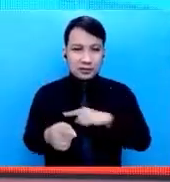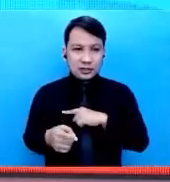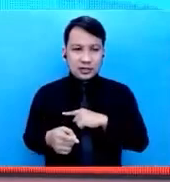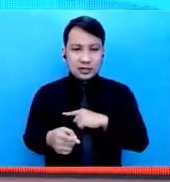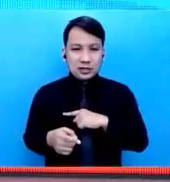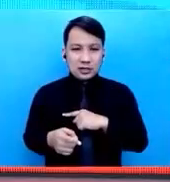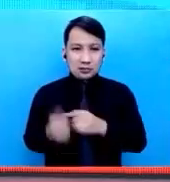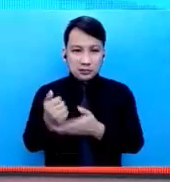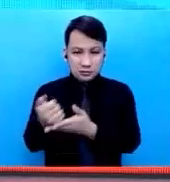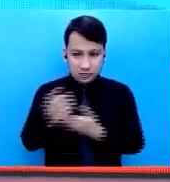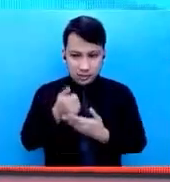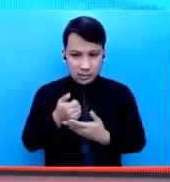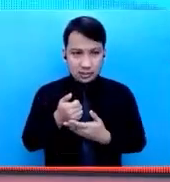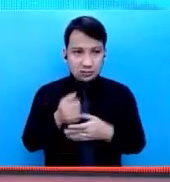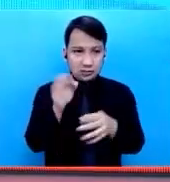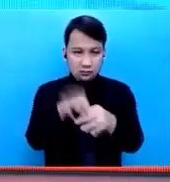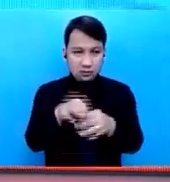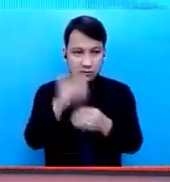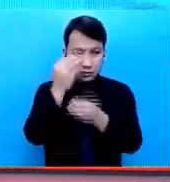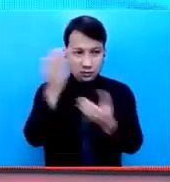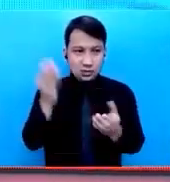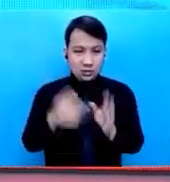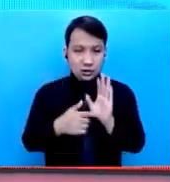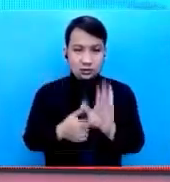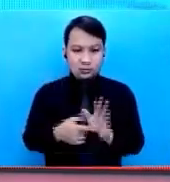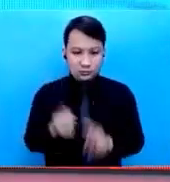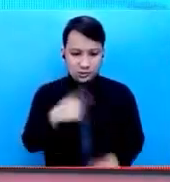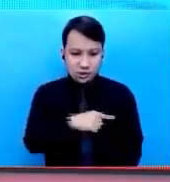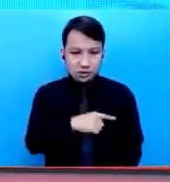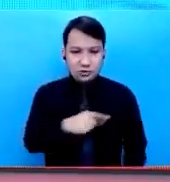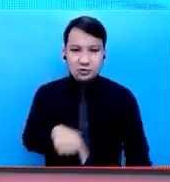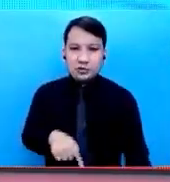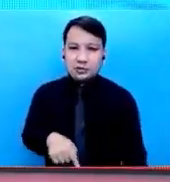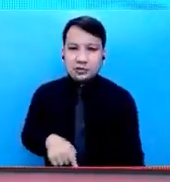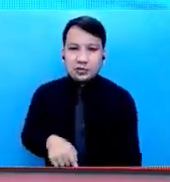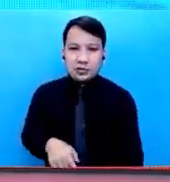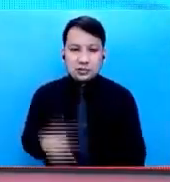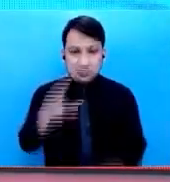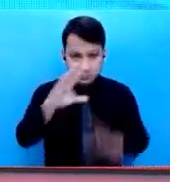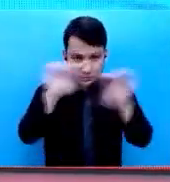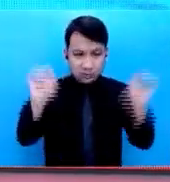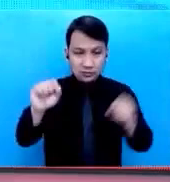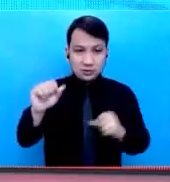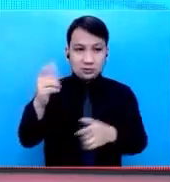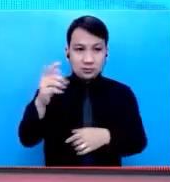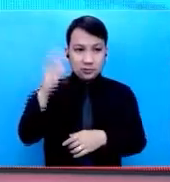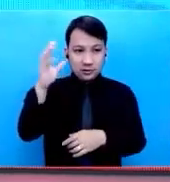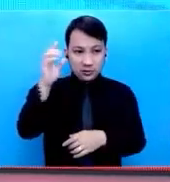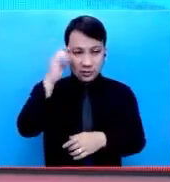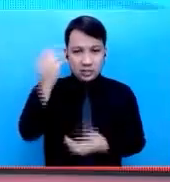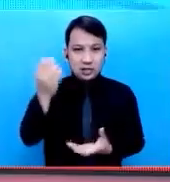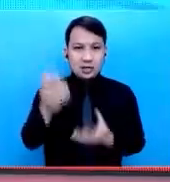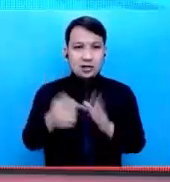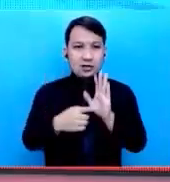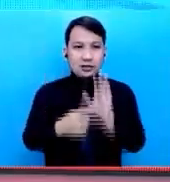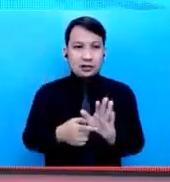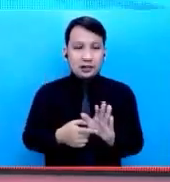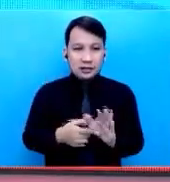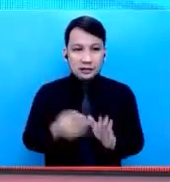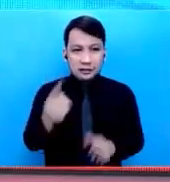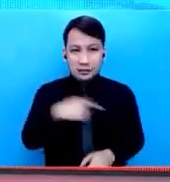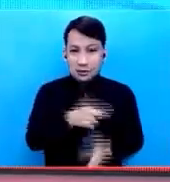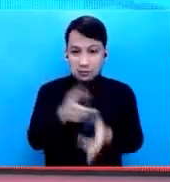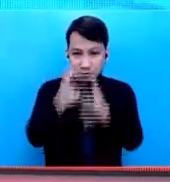tumulong sa mga botante sa pagkilati sa mga tumatakbong pangulo ng bansa. Mapapanood at mapapakinggan